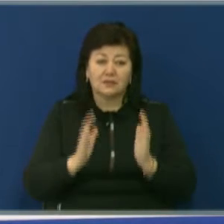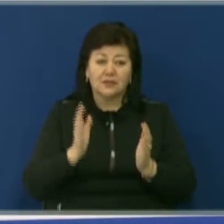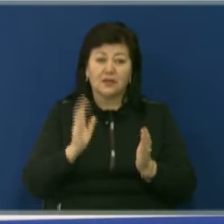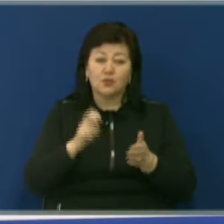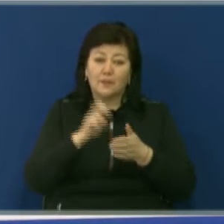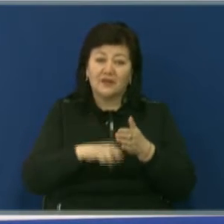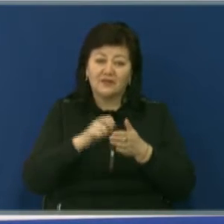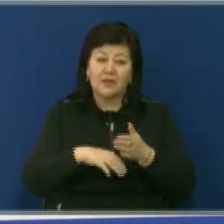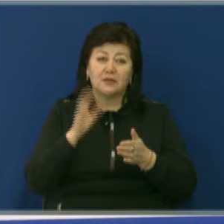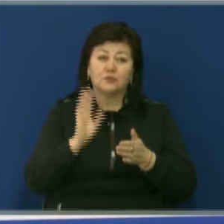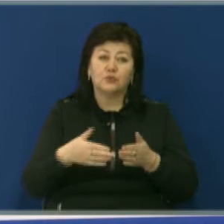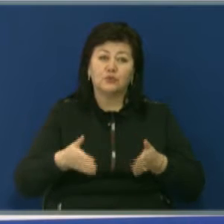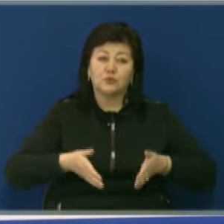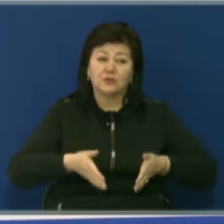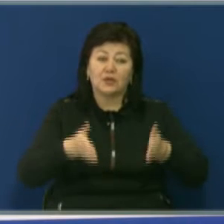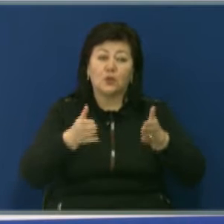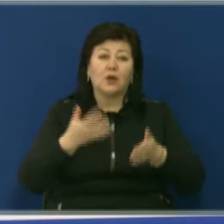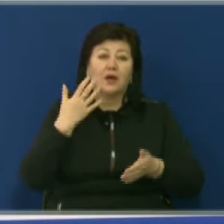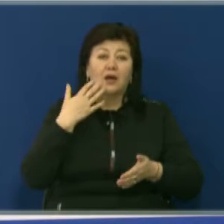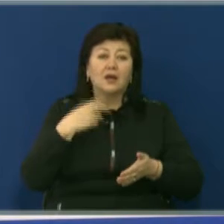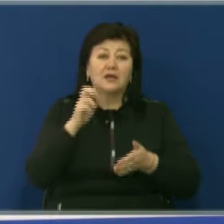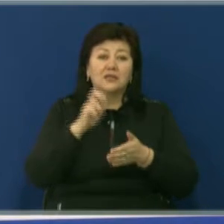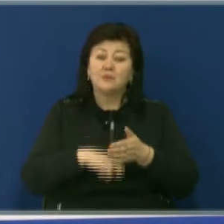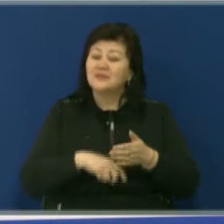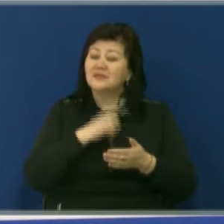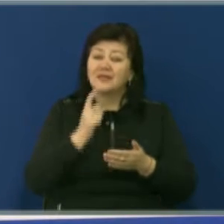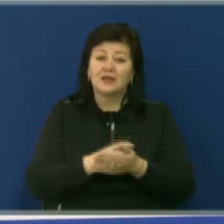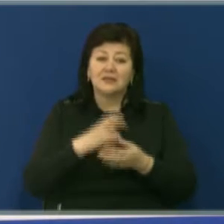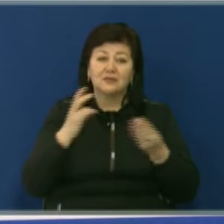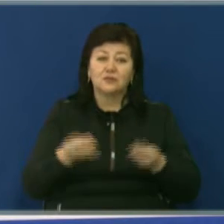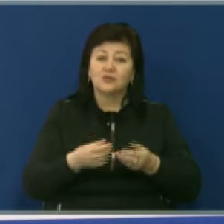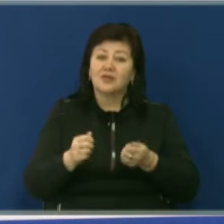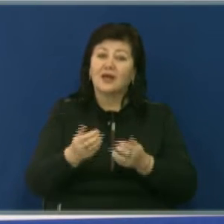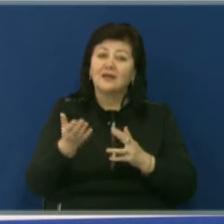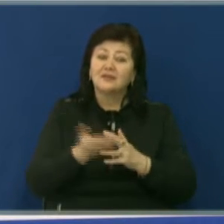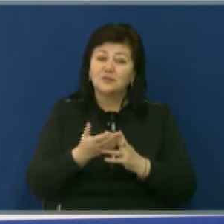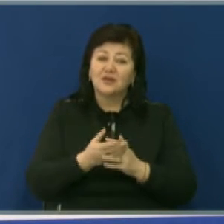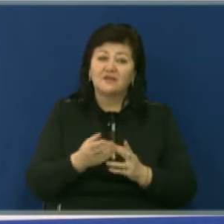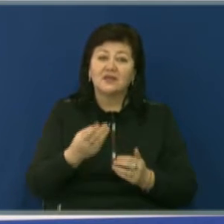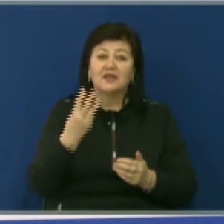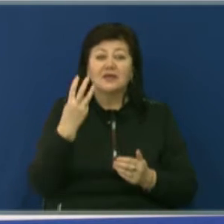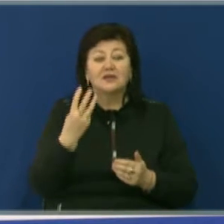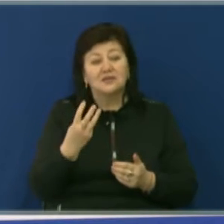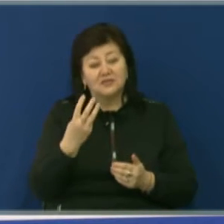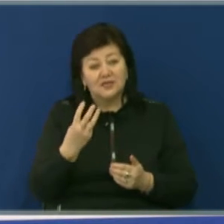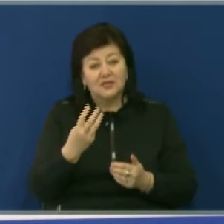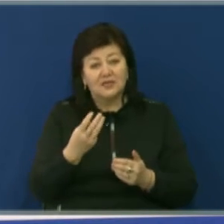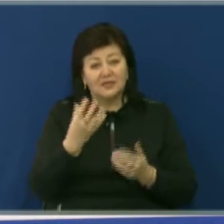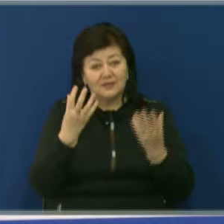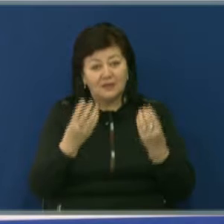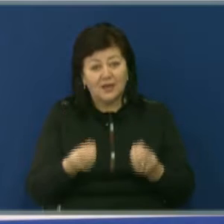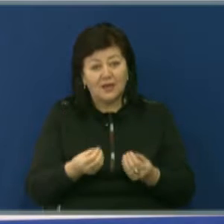келетін адамдар санитарлық бекеттерден өткен кезде ПТР сынамасының теріс нәтижесі туралы 3 тәуліктен 73 сағаттан